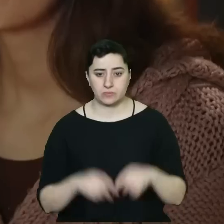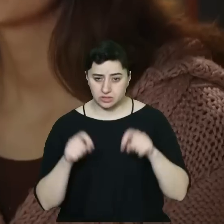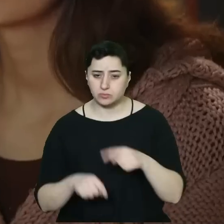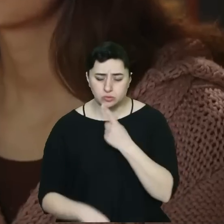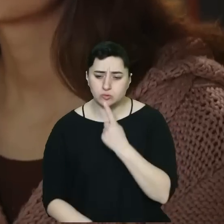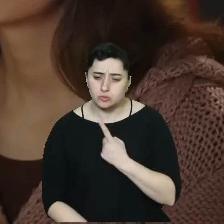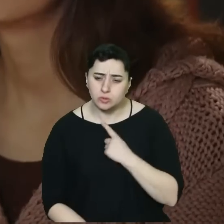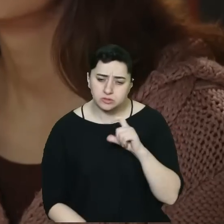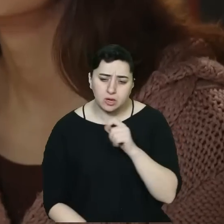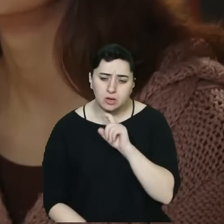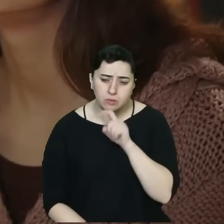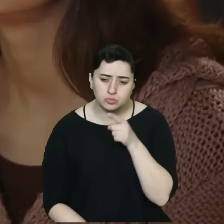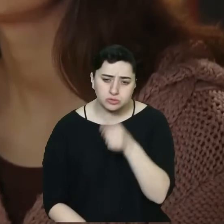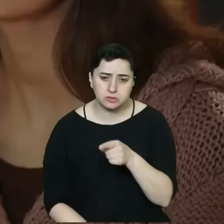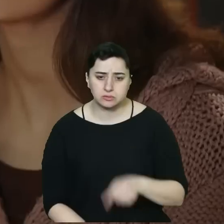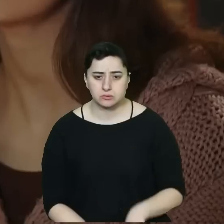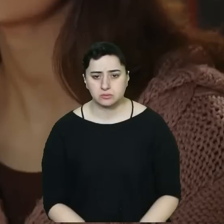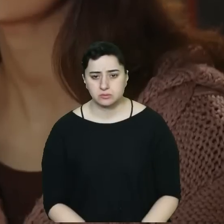Şimdi söyle bana Celal amca.